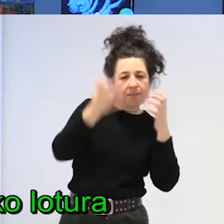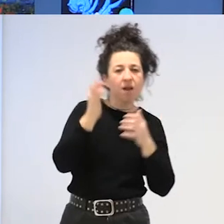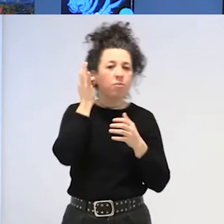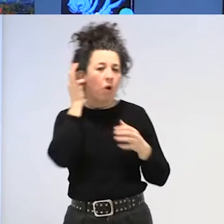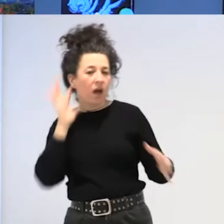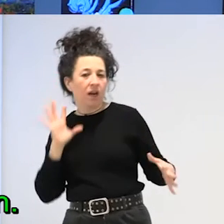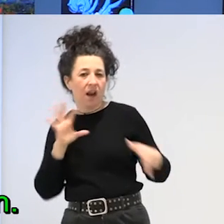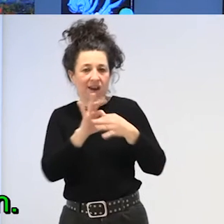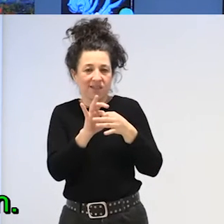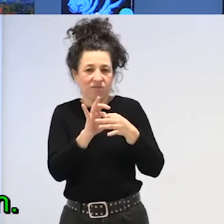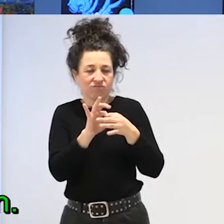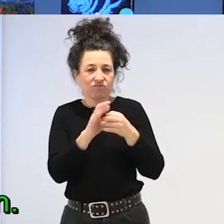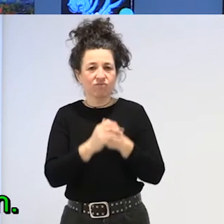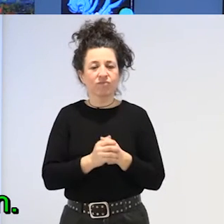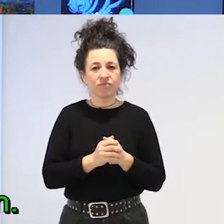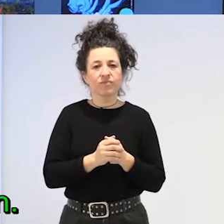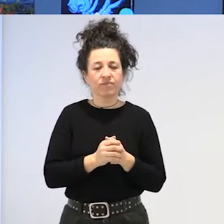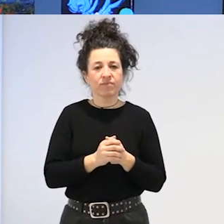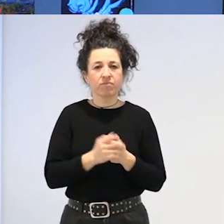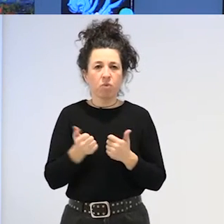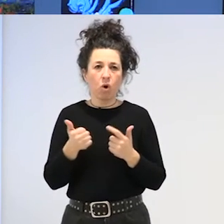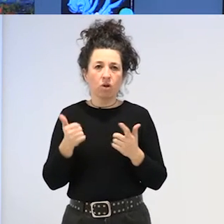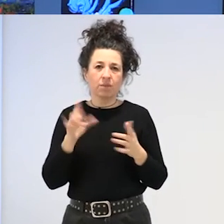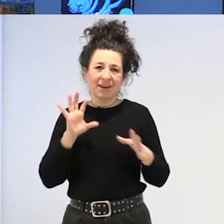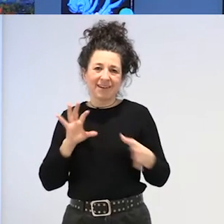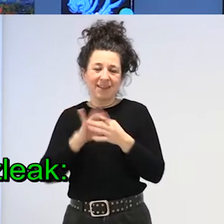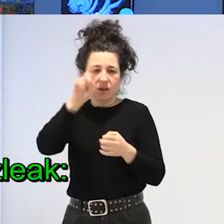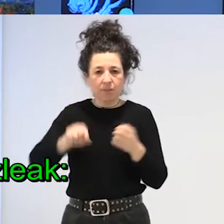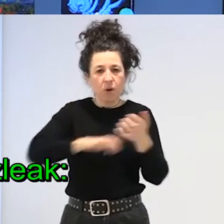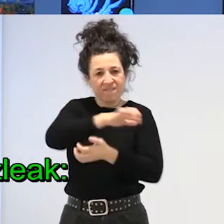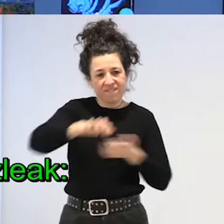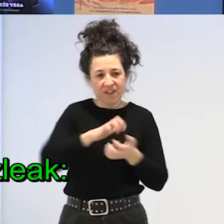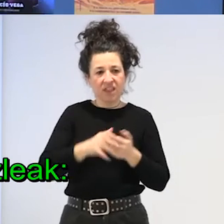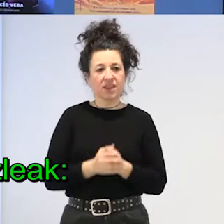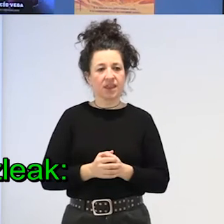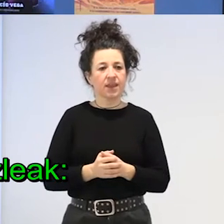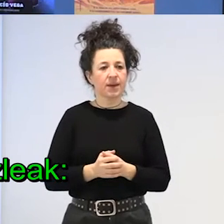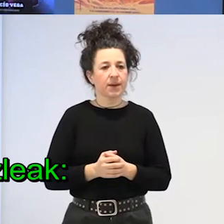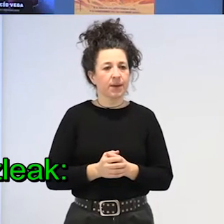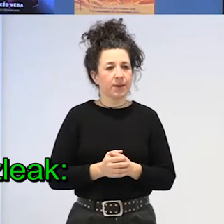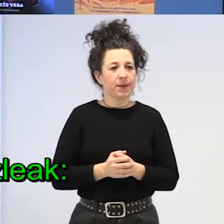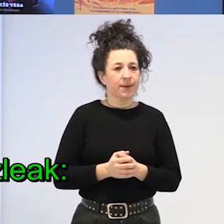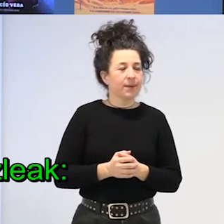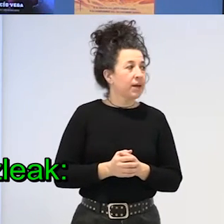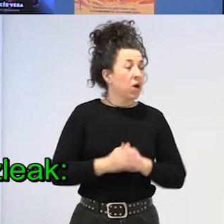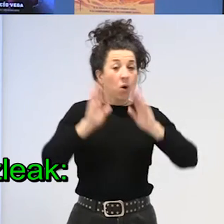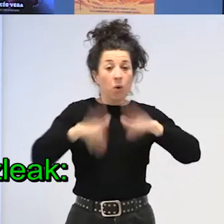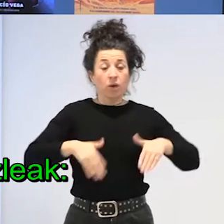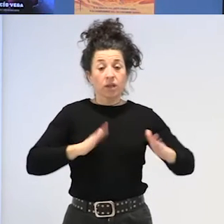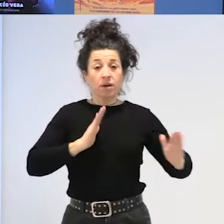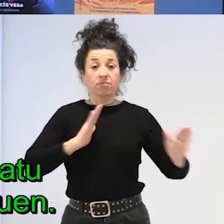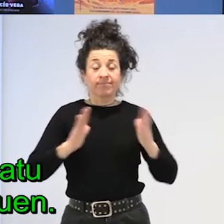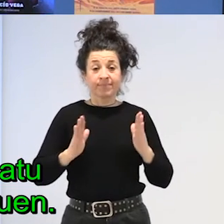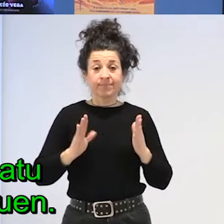lotura eta harremana indarkeriarekin. Eta azkenengo belaunaldiko idazleak beste zerrenda